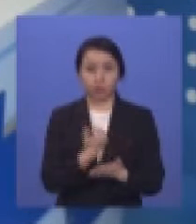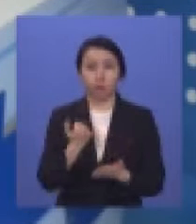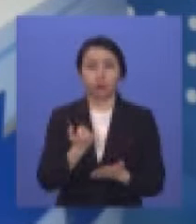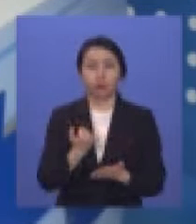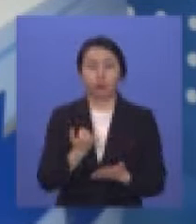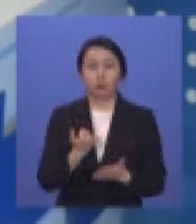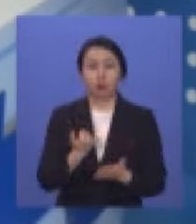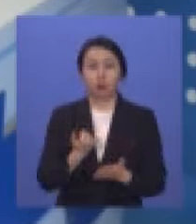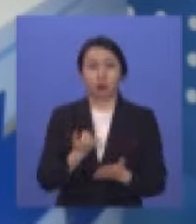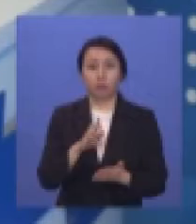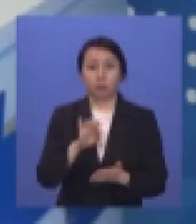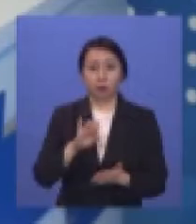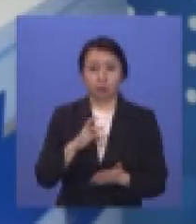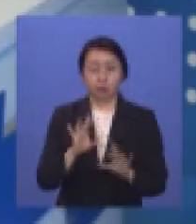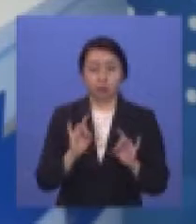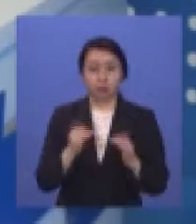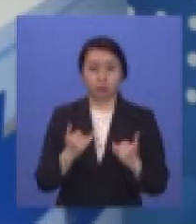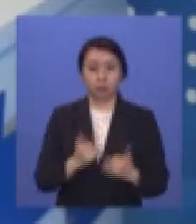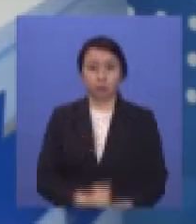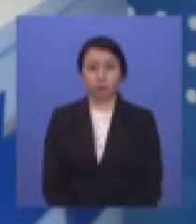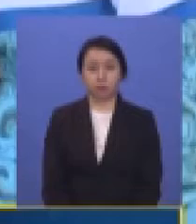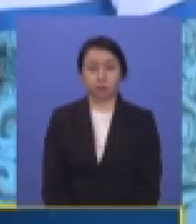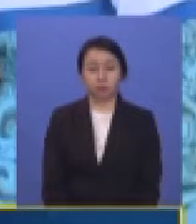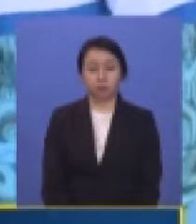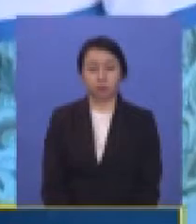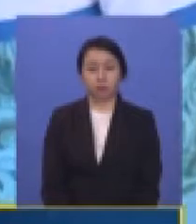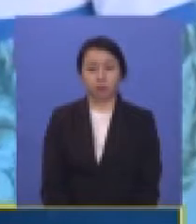им удалось добиться в Бразилии, расскажет Илья Кудряков.